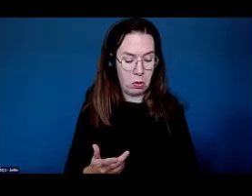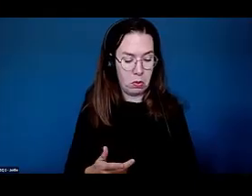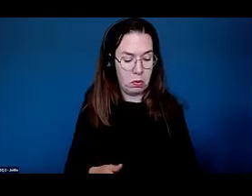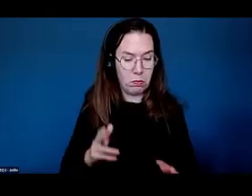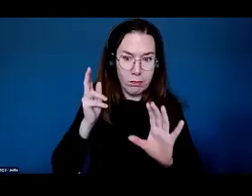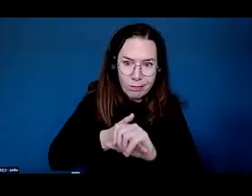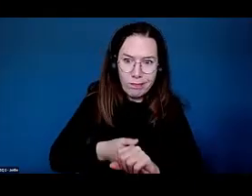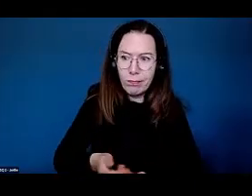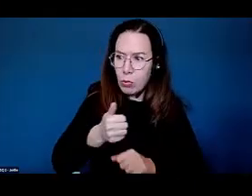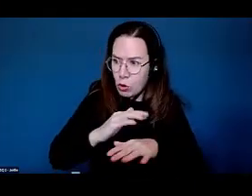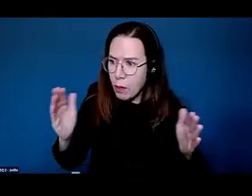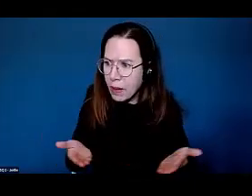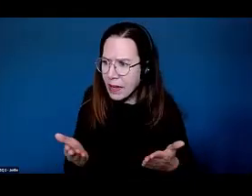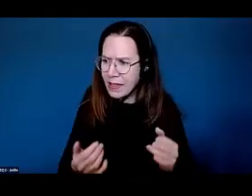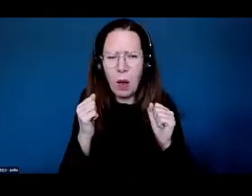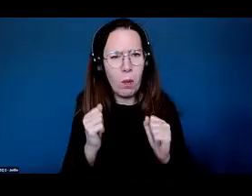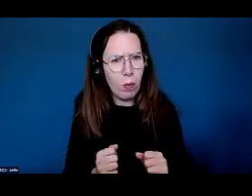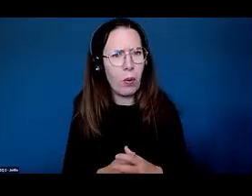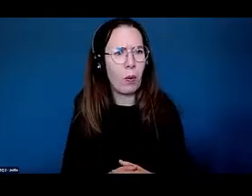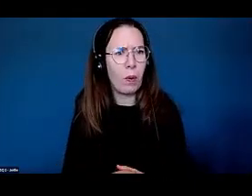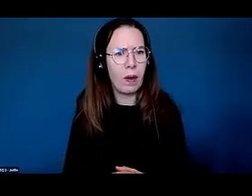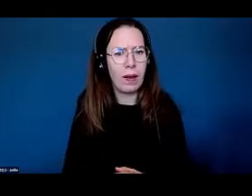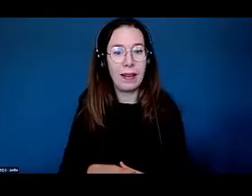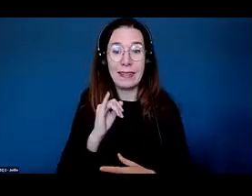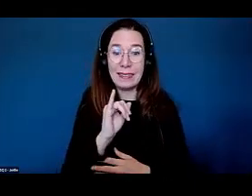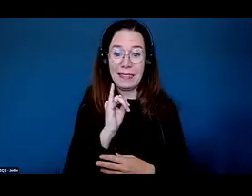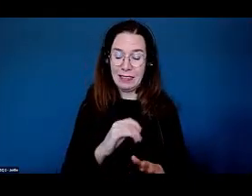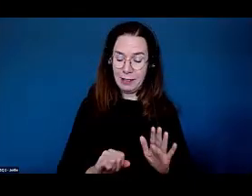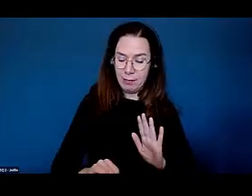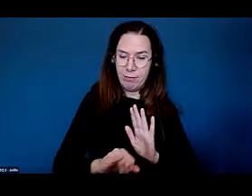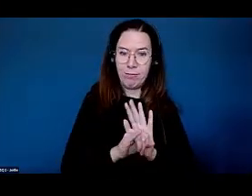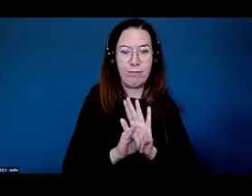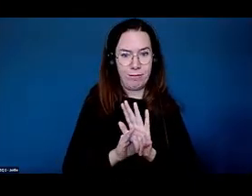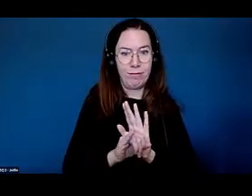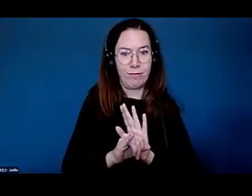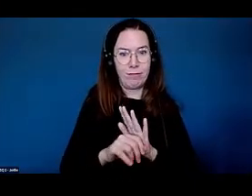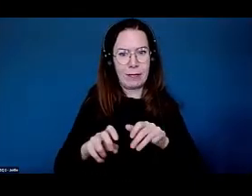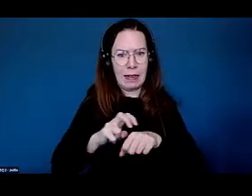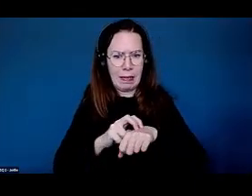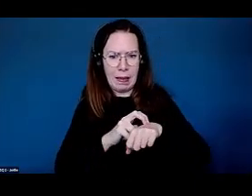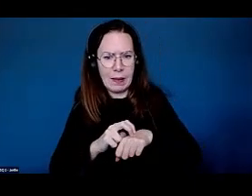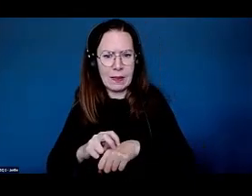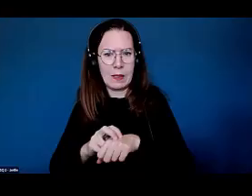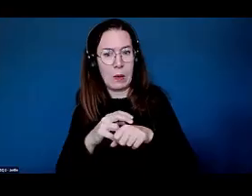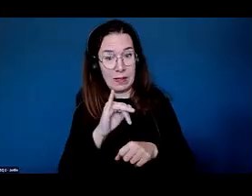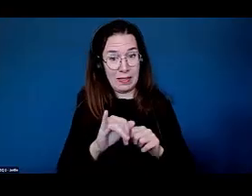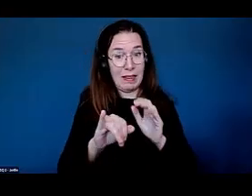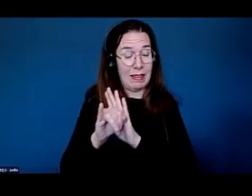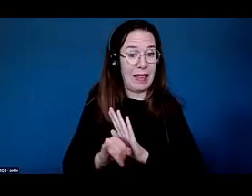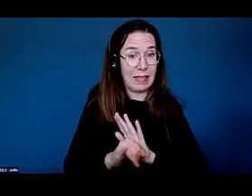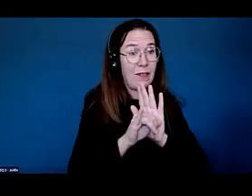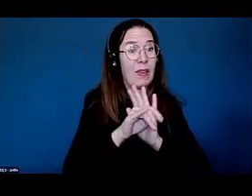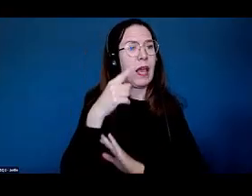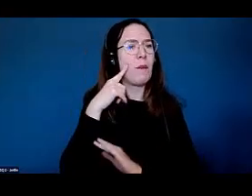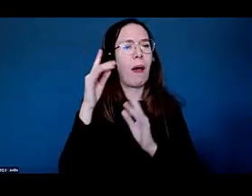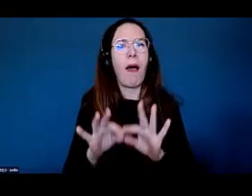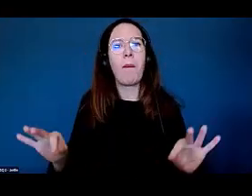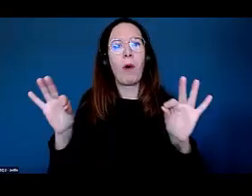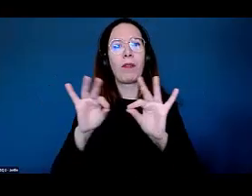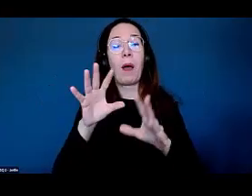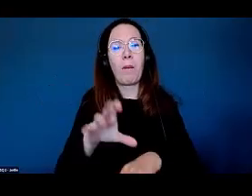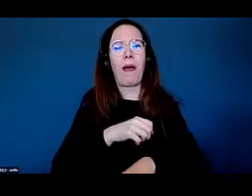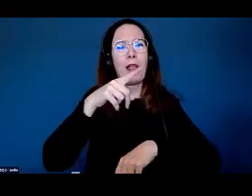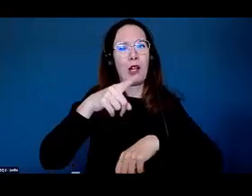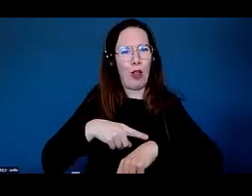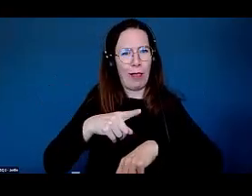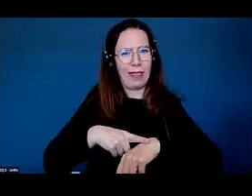être plus présent? Et lorsqu'on identifie ces tensions, je pense qu'il est